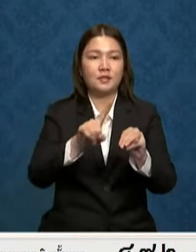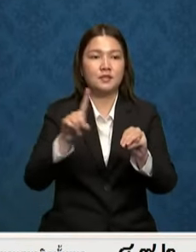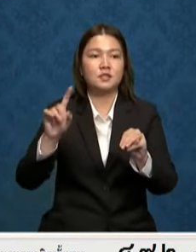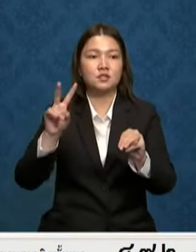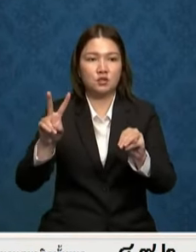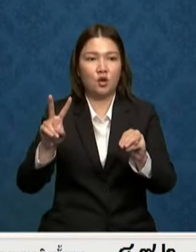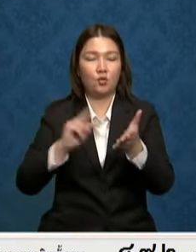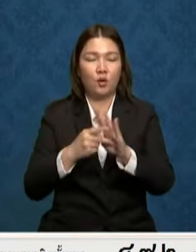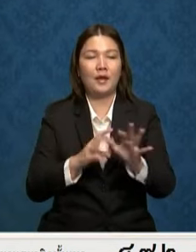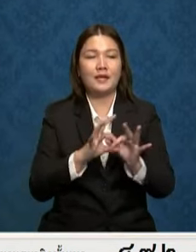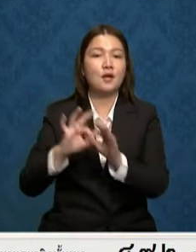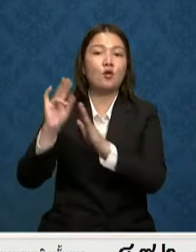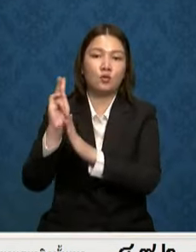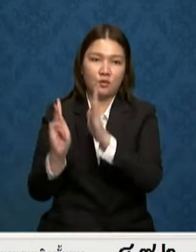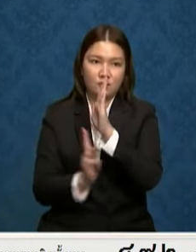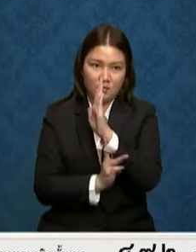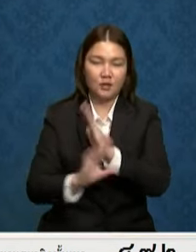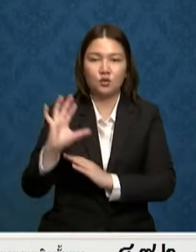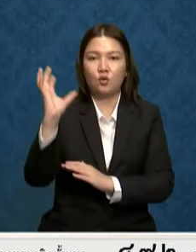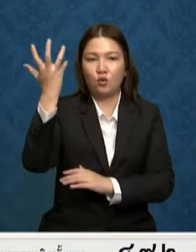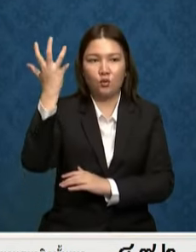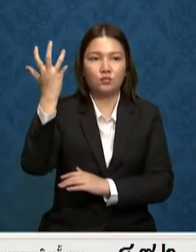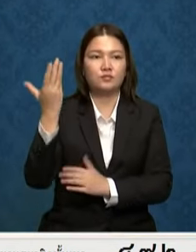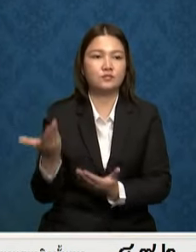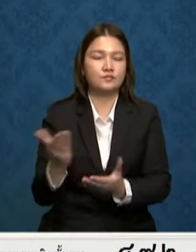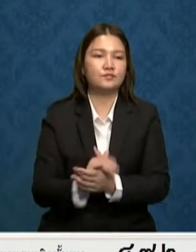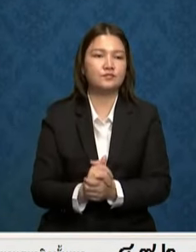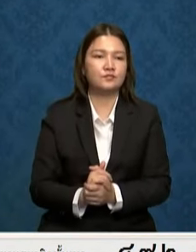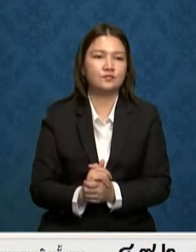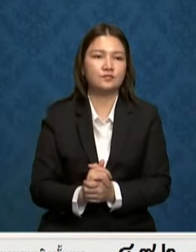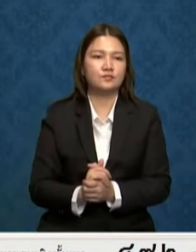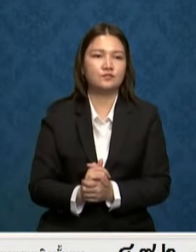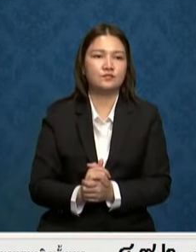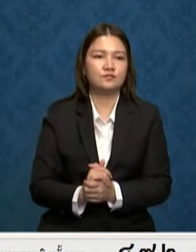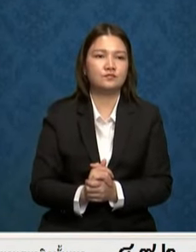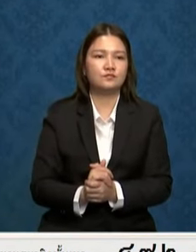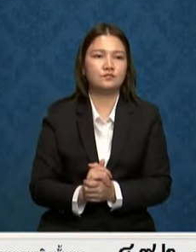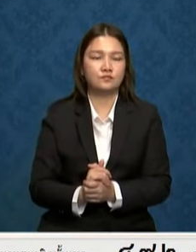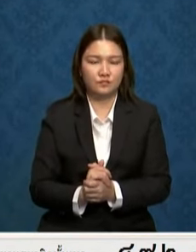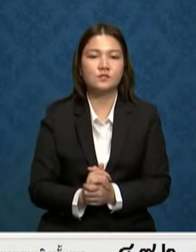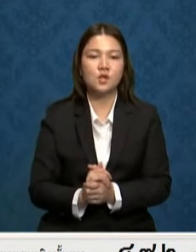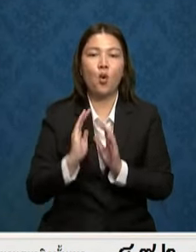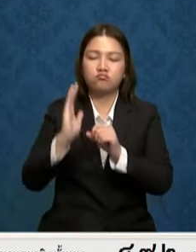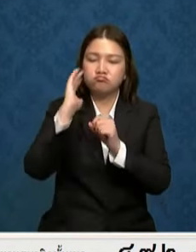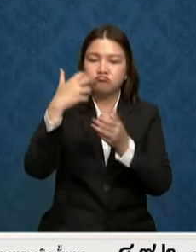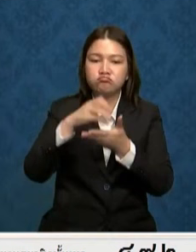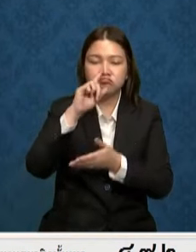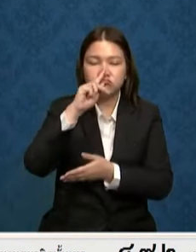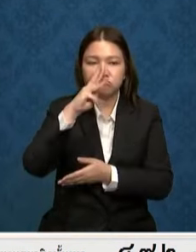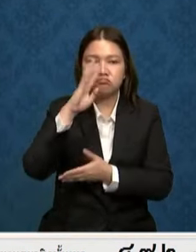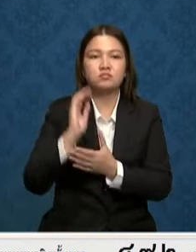หนึงของระบบกฎหมายเอ่อของนานาอารยประประเทศนะครับอันนี้จริงๆเคยมีผู้กล่าวไว้หลายครั้งแต่ต้องบอกว่า